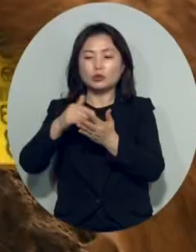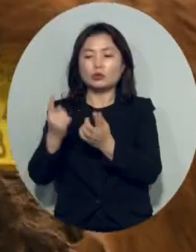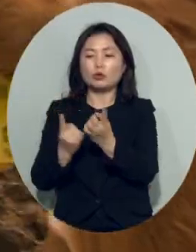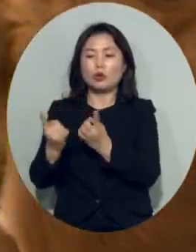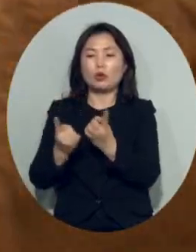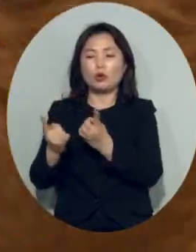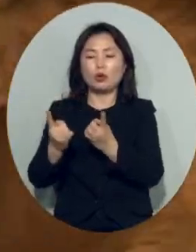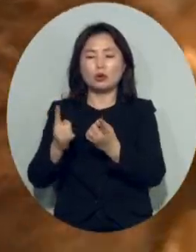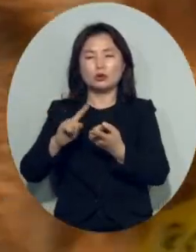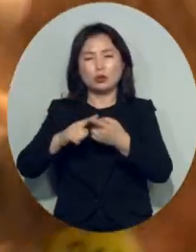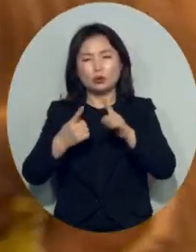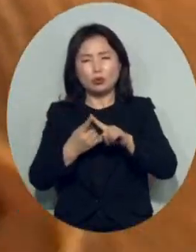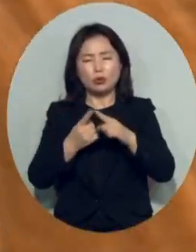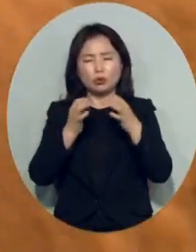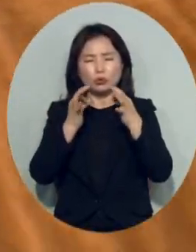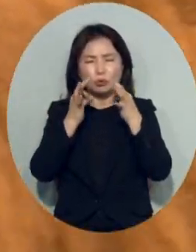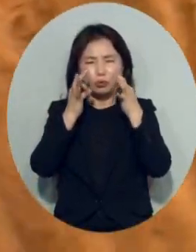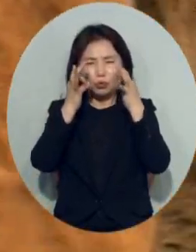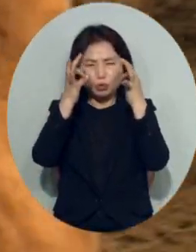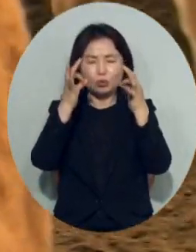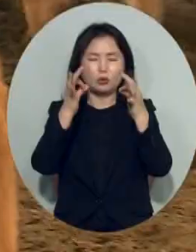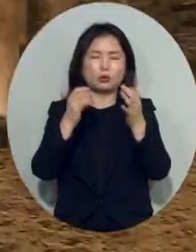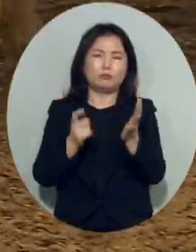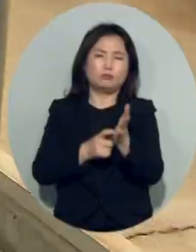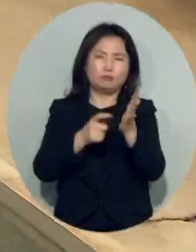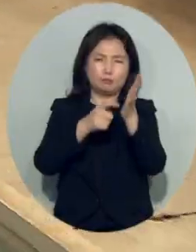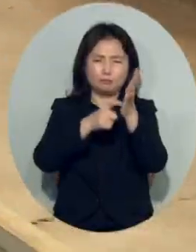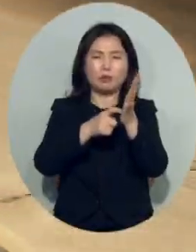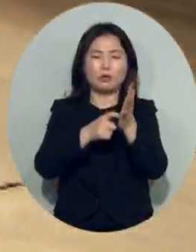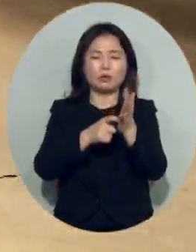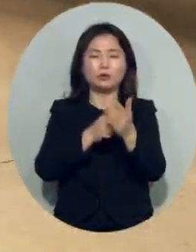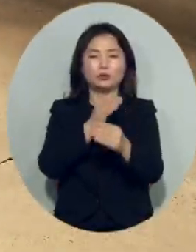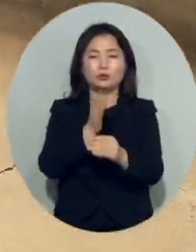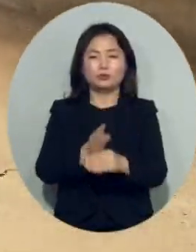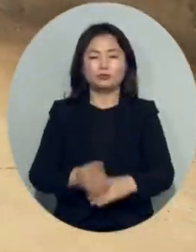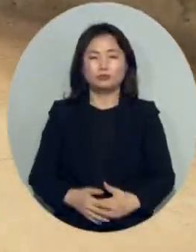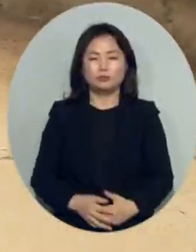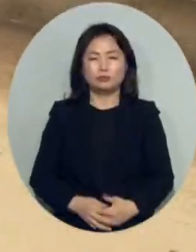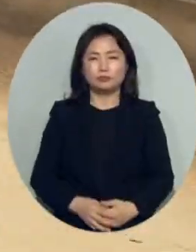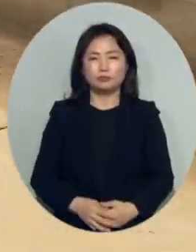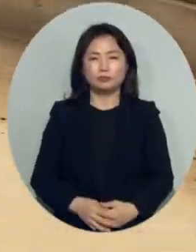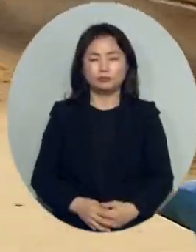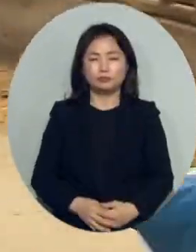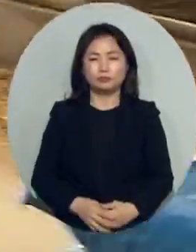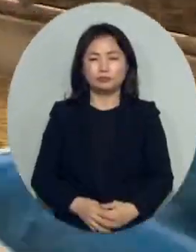생산자의 노력이 무엇보다 절실하고 시급합니다. MBC 뉴스 서승원입니다.